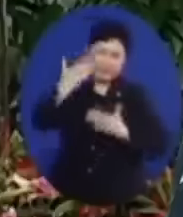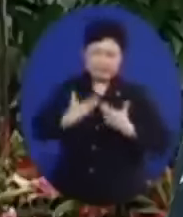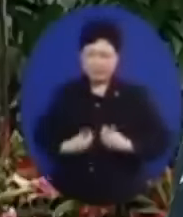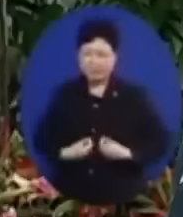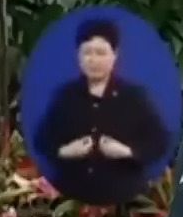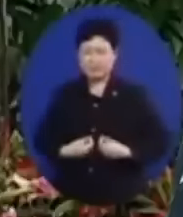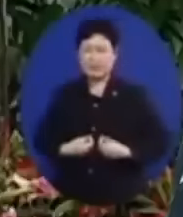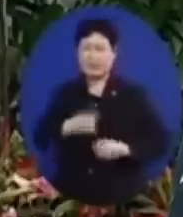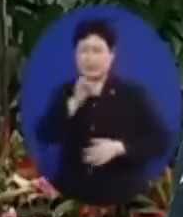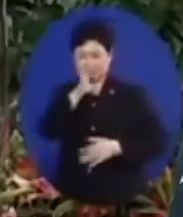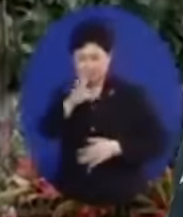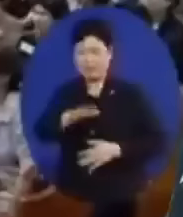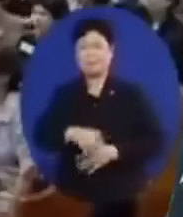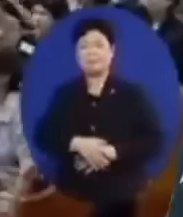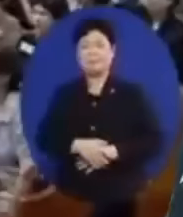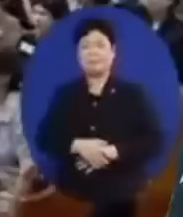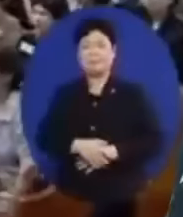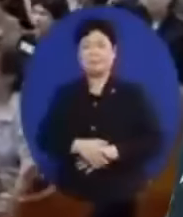절망적이 되지 않습니다.